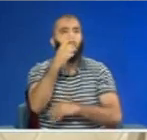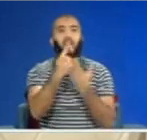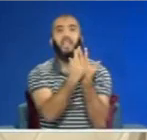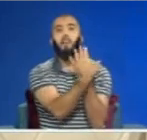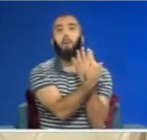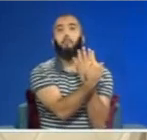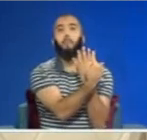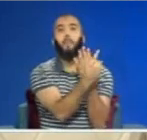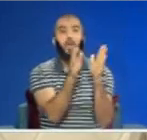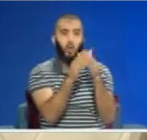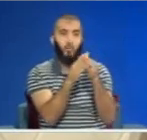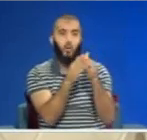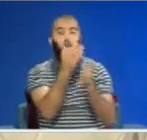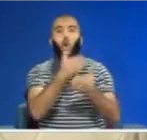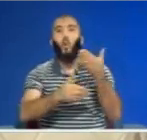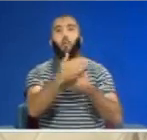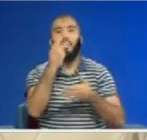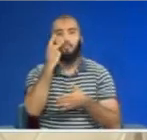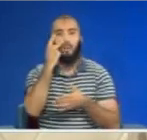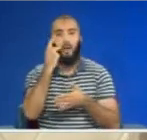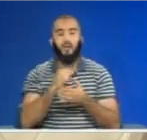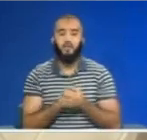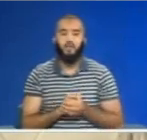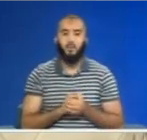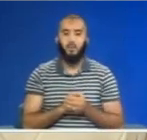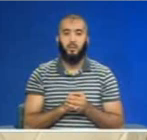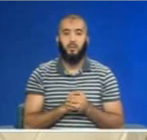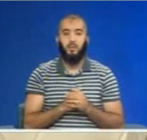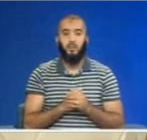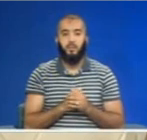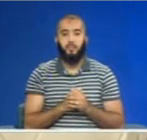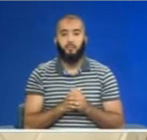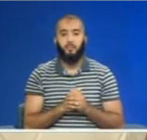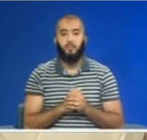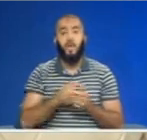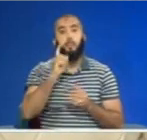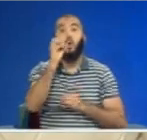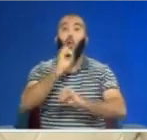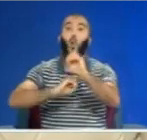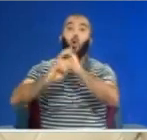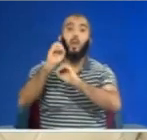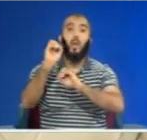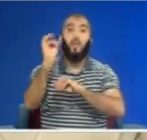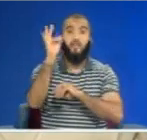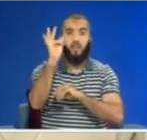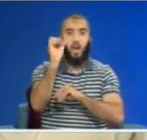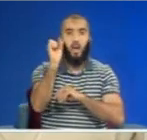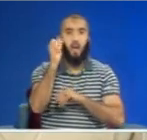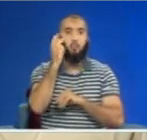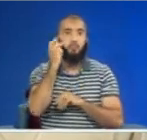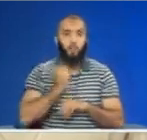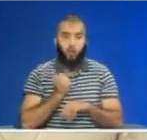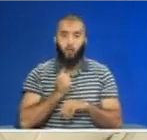أن يتولاها هو بنفسه ويزوجها، وإما أن يعين لها وليا. أما الخال فلا ولاية له على